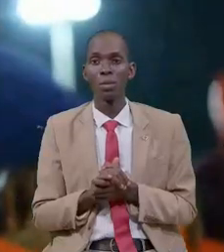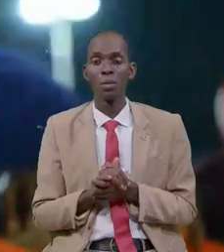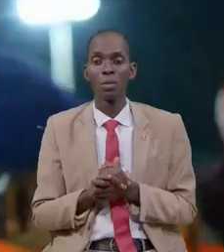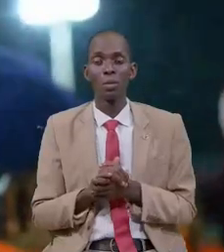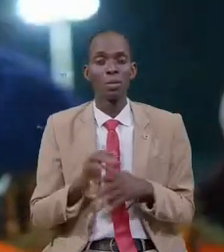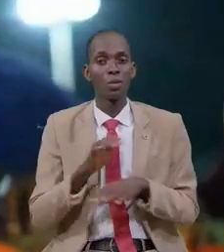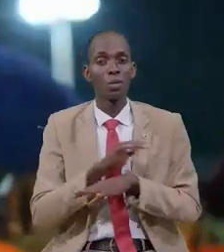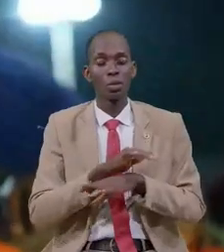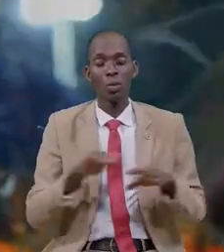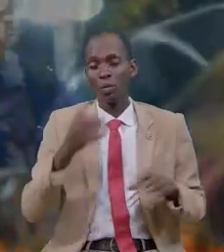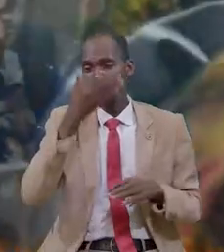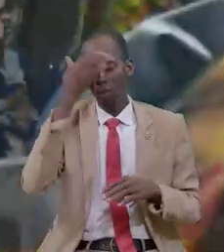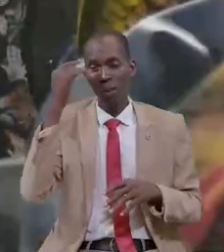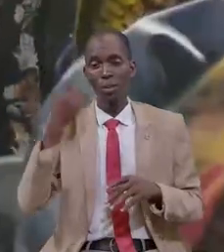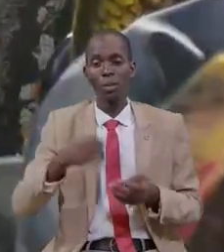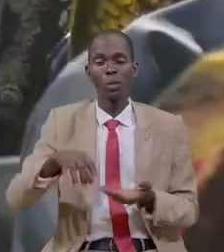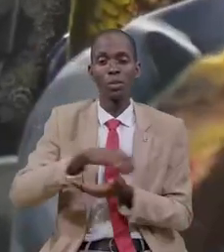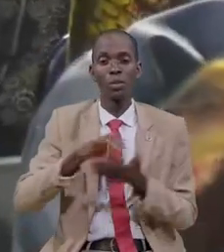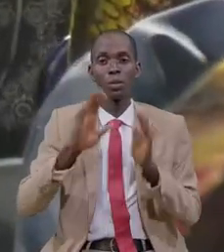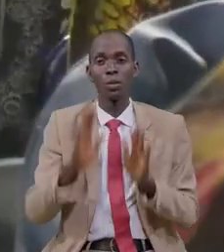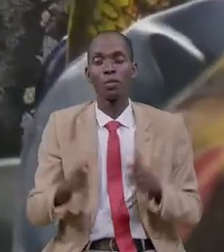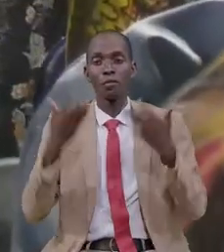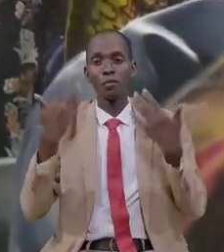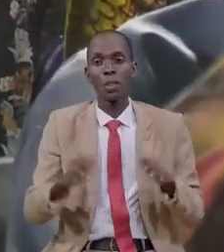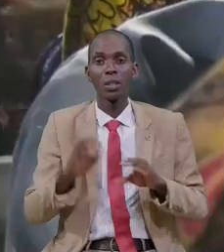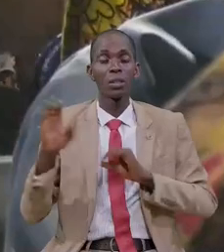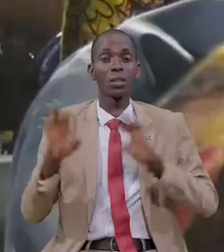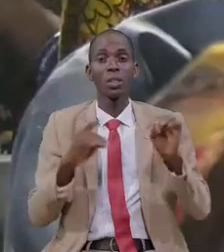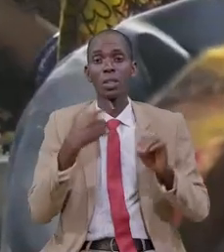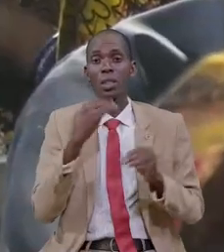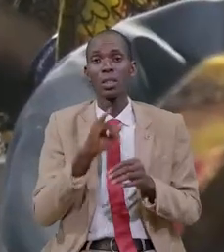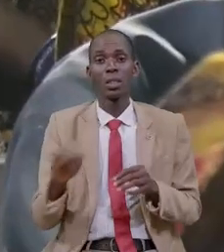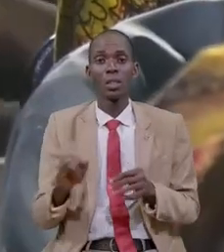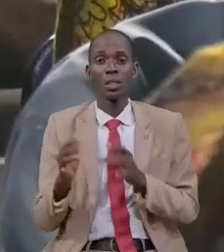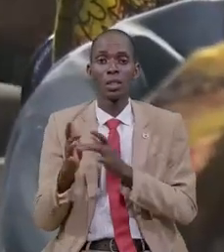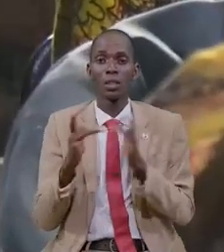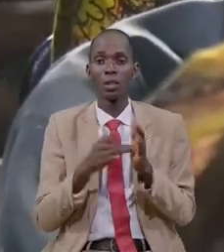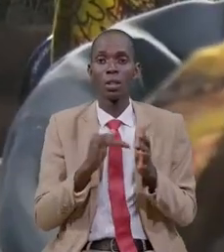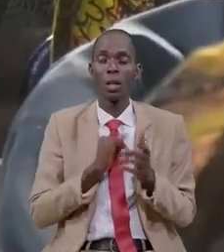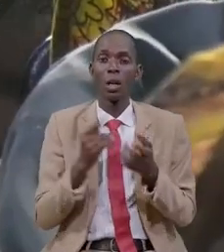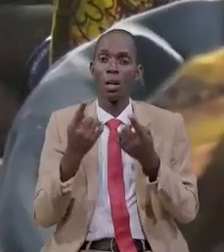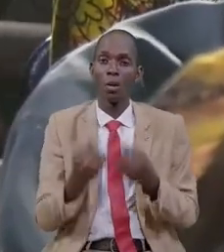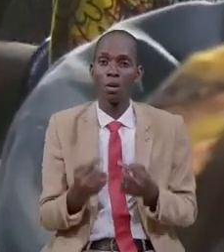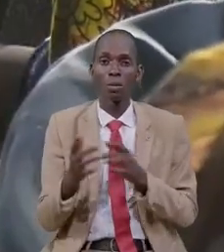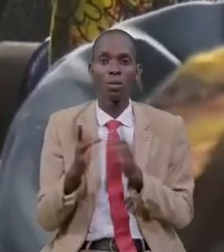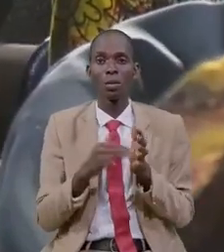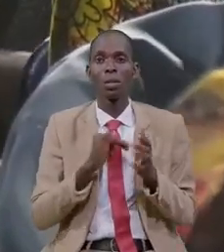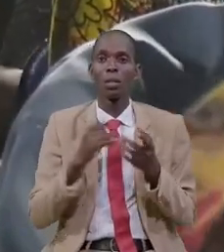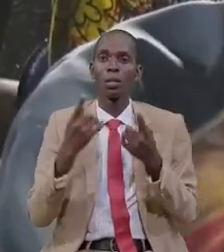N'oublie pas la chorale, le message de la chorale Jésus, je viens. Peu importe ton